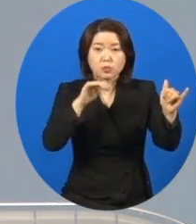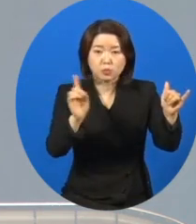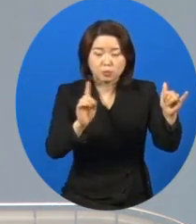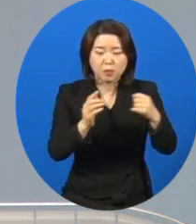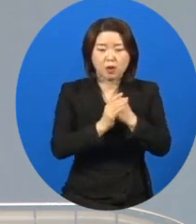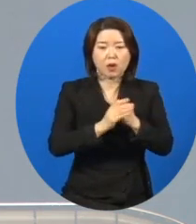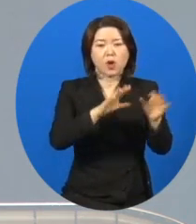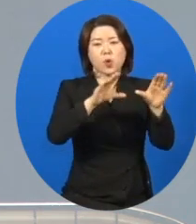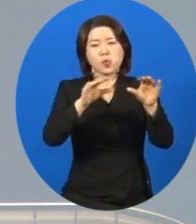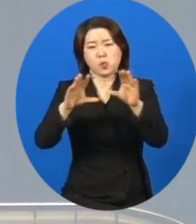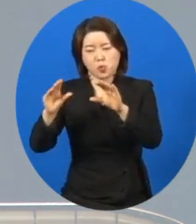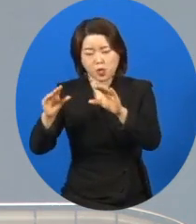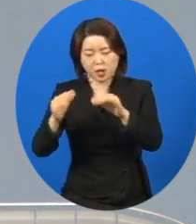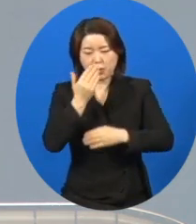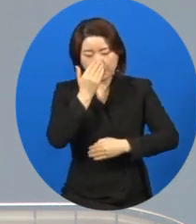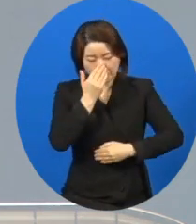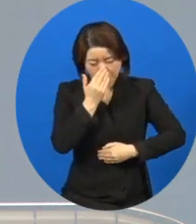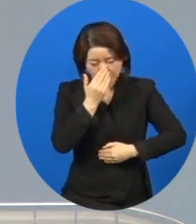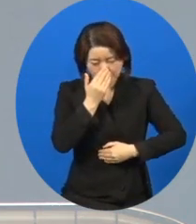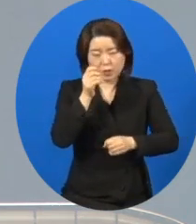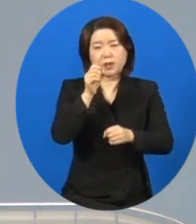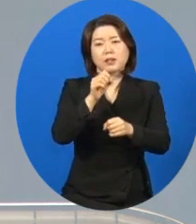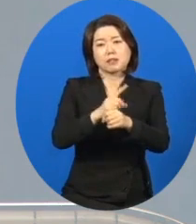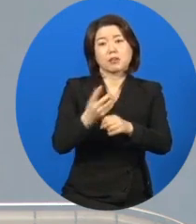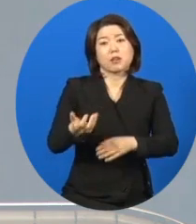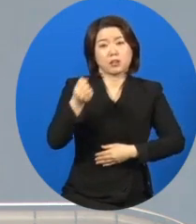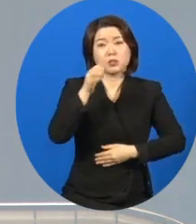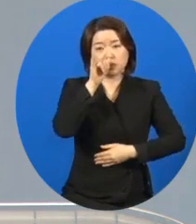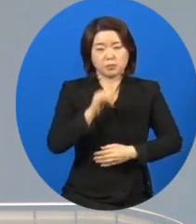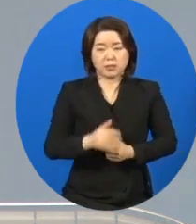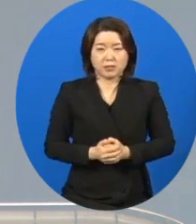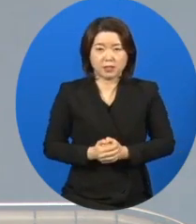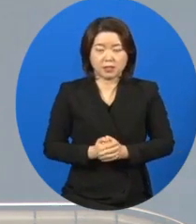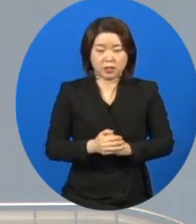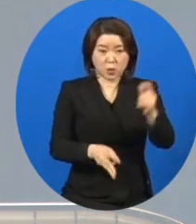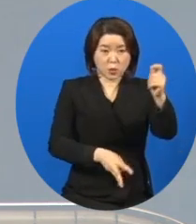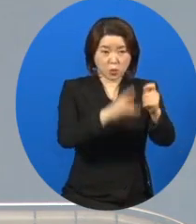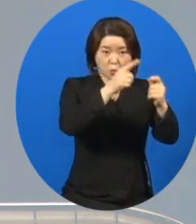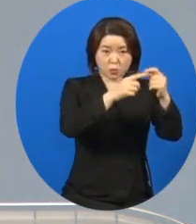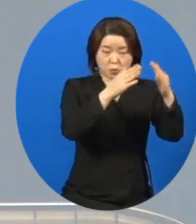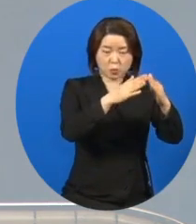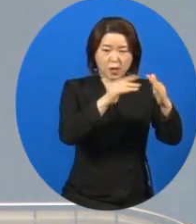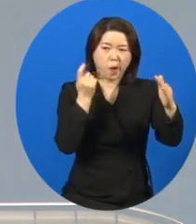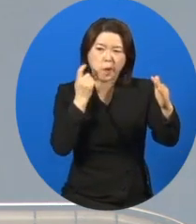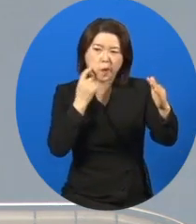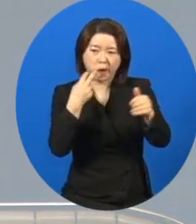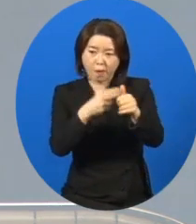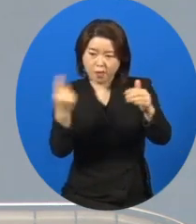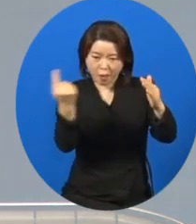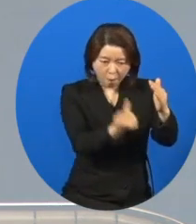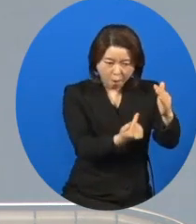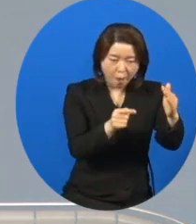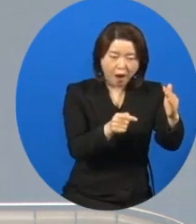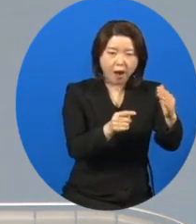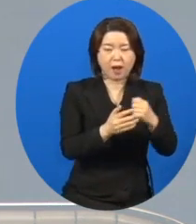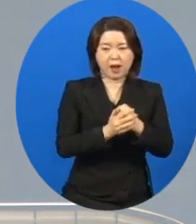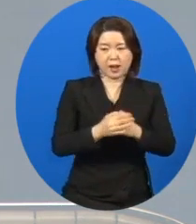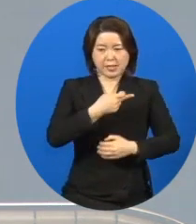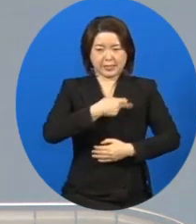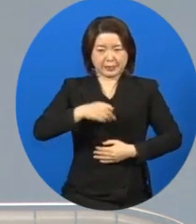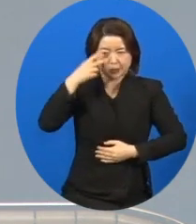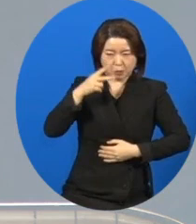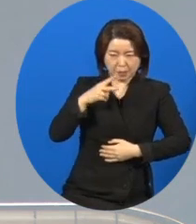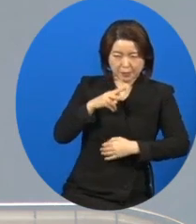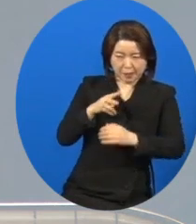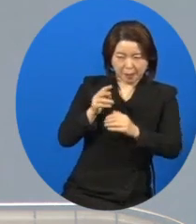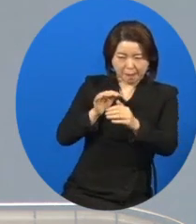겸손한 성품을 가지고 있다는 겁니다. 고린도 교회에 들어온 거짓 교사들이 사도 바울을 모함할